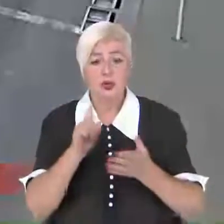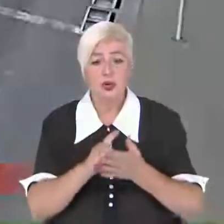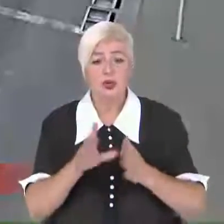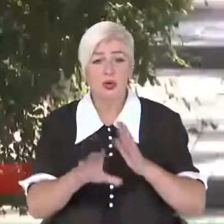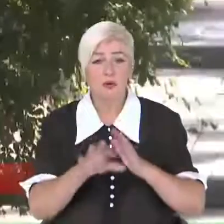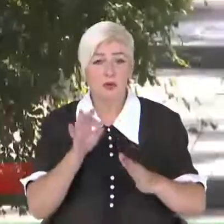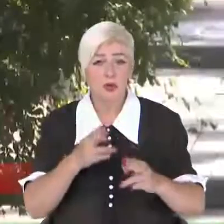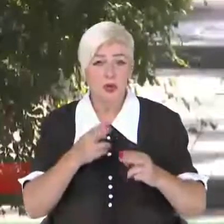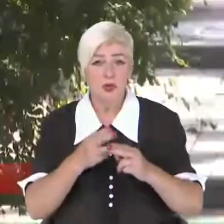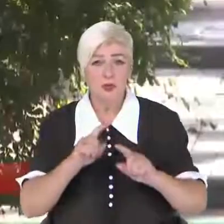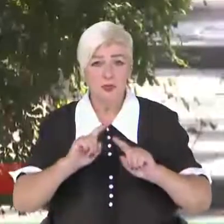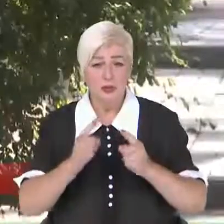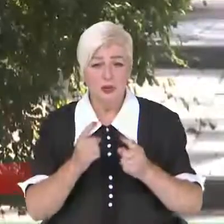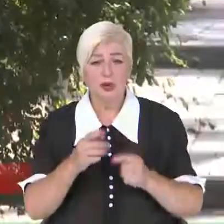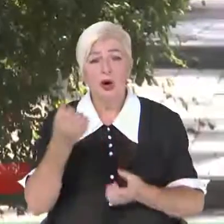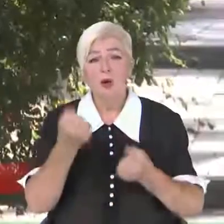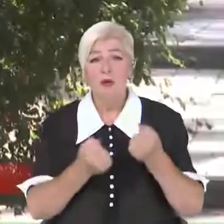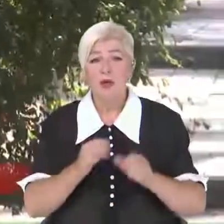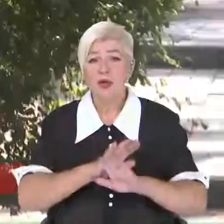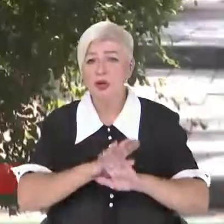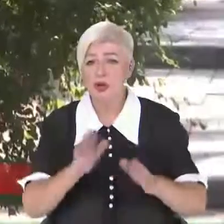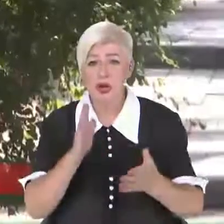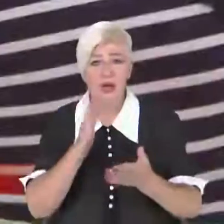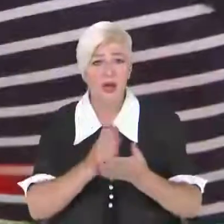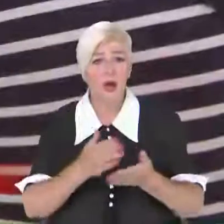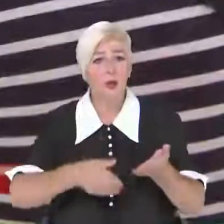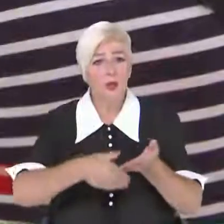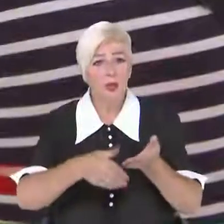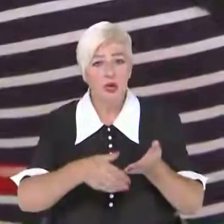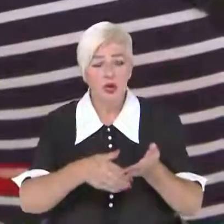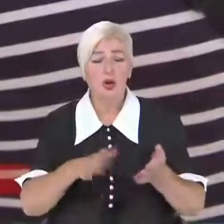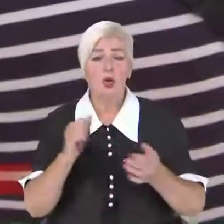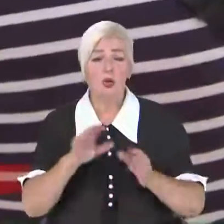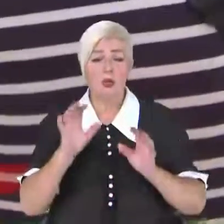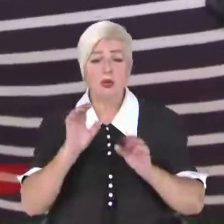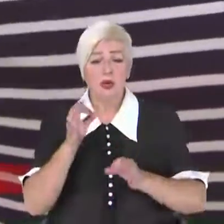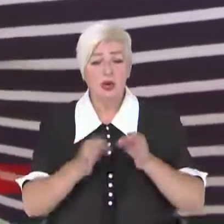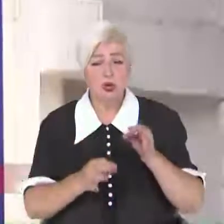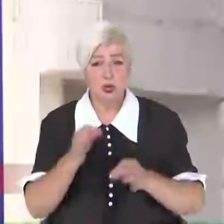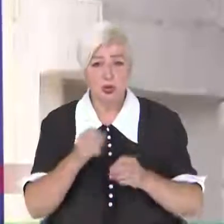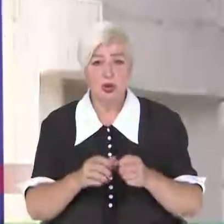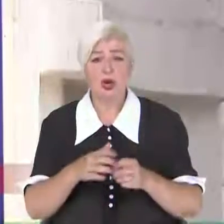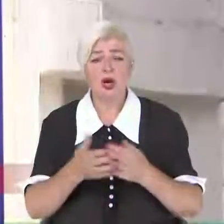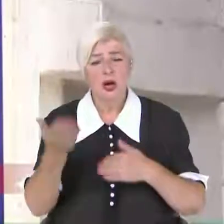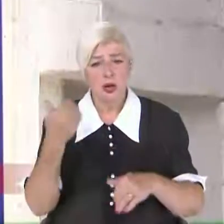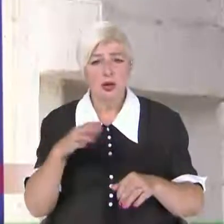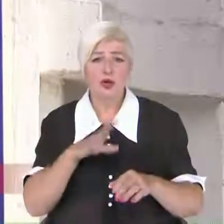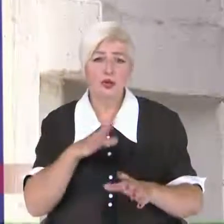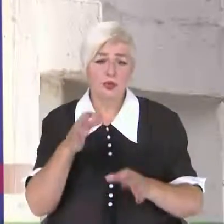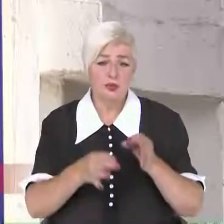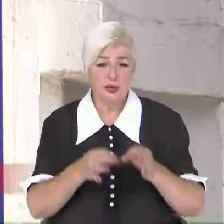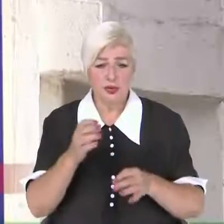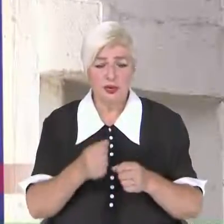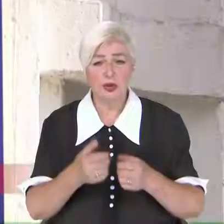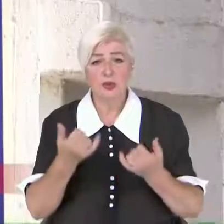захід. Водій не є помічником судді, судді не працював. Водій раніше судима особа, підозрюваний на даний час